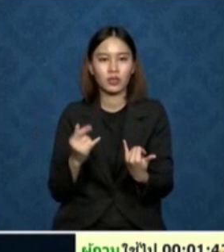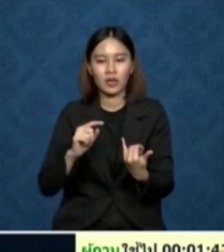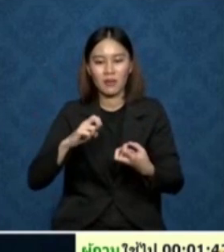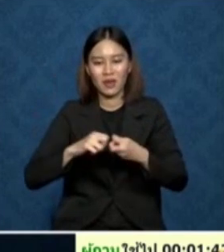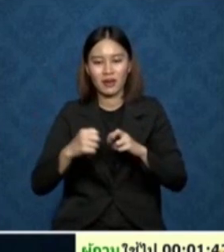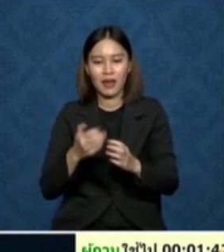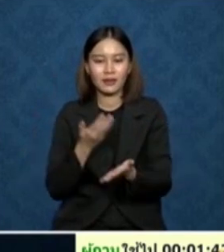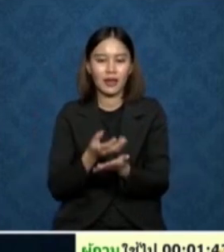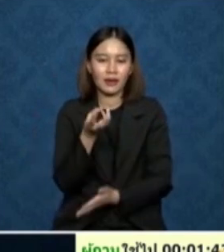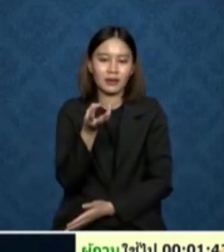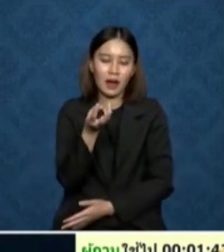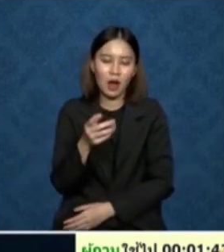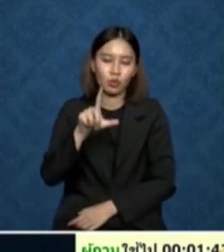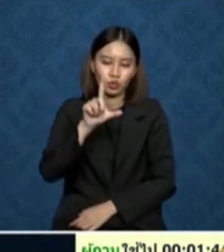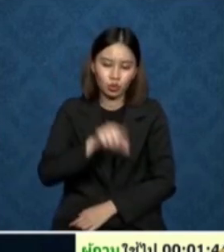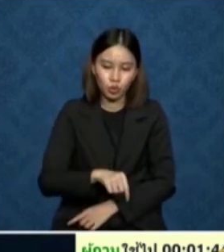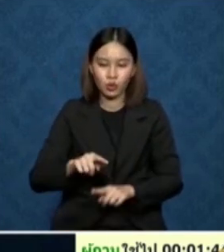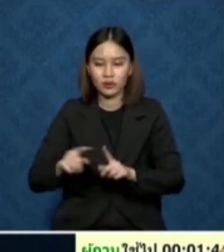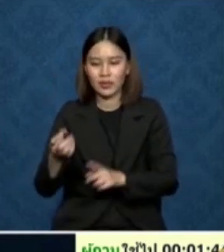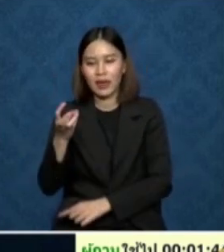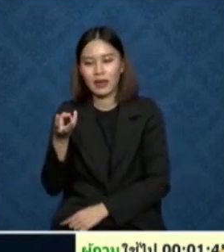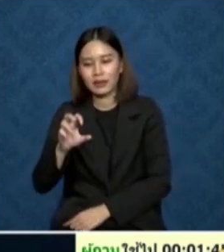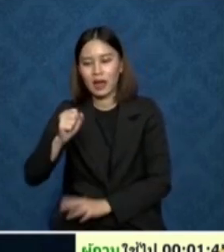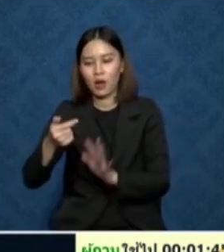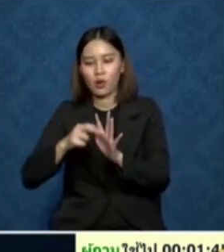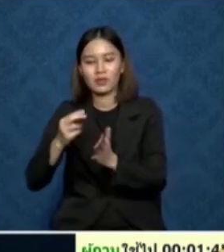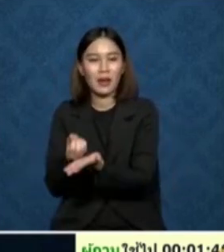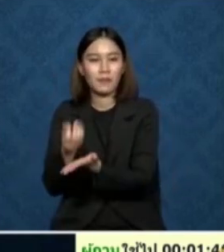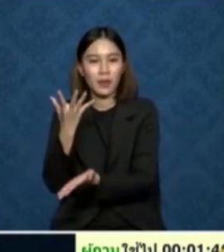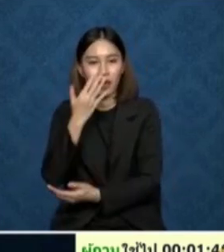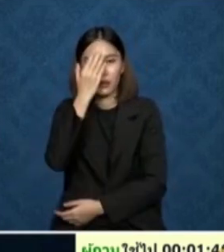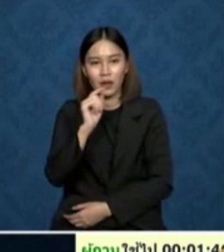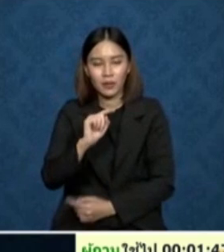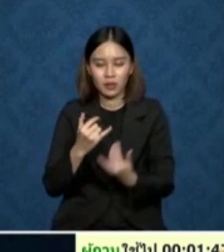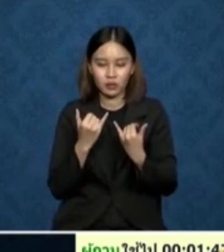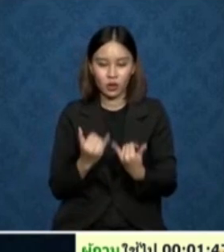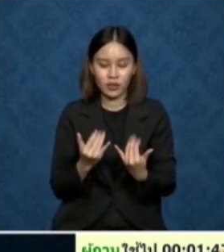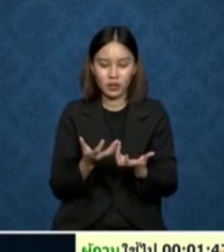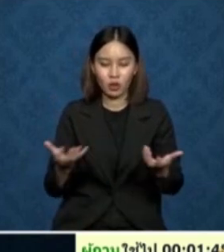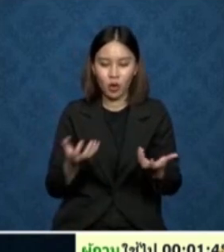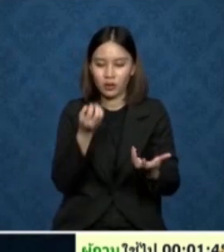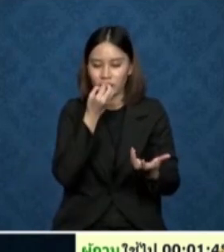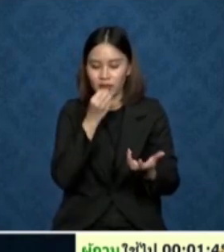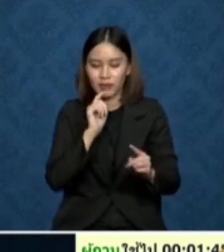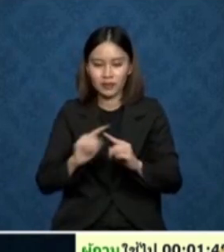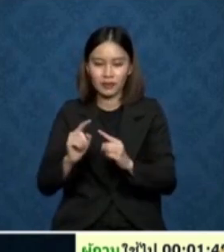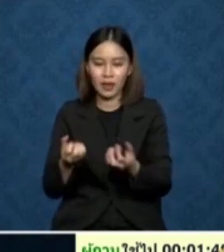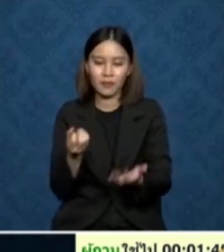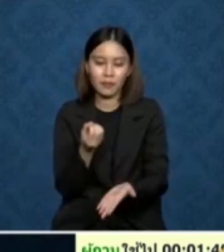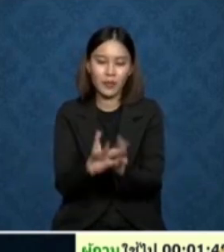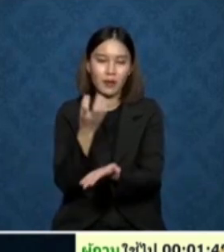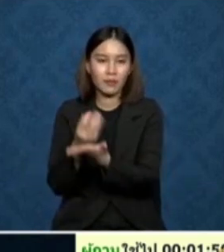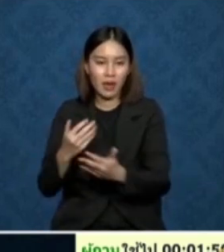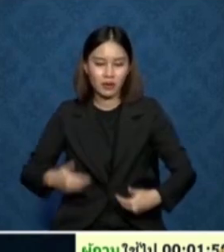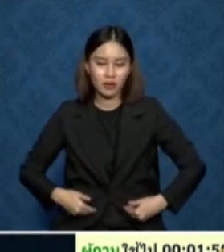ปัญหาราคาเข้าเปลือกถูก แต่เข้าสารราคาแพงเนองจากในขณะนี้ราคาสินค้า อุระโภค บริโภค สูงขึ้น